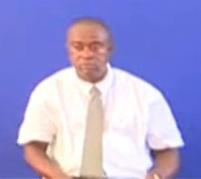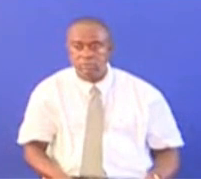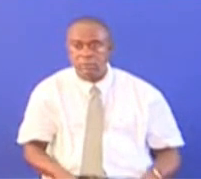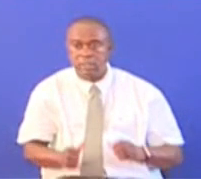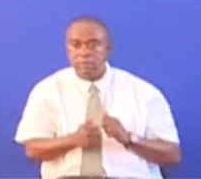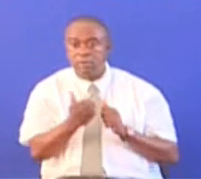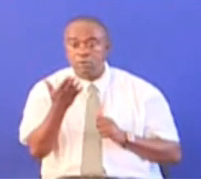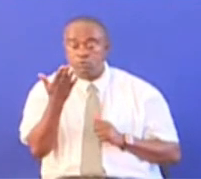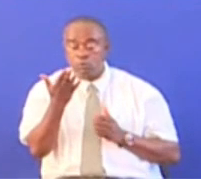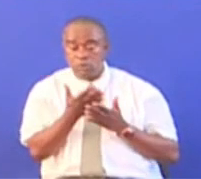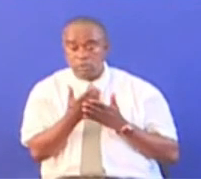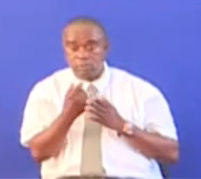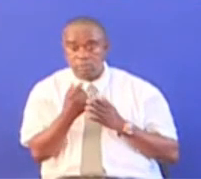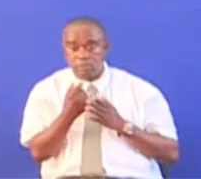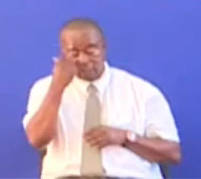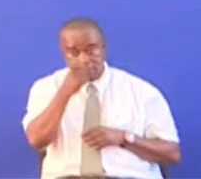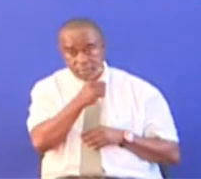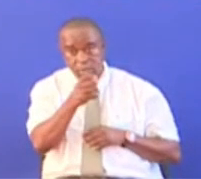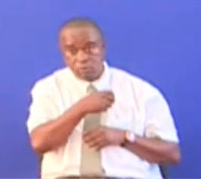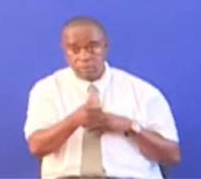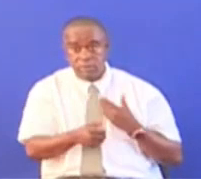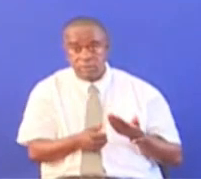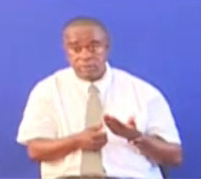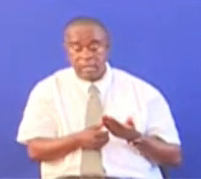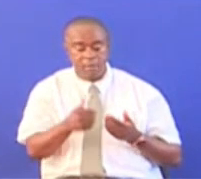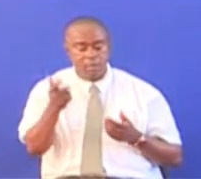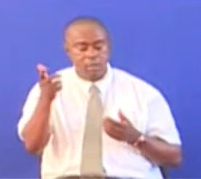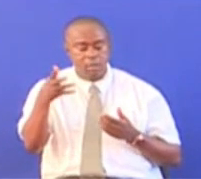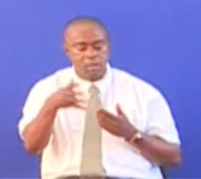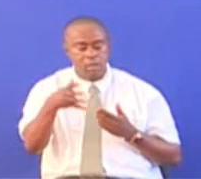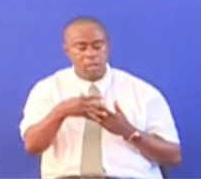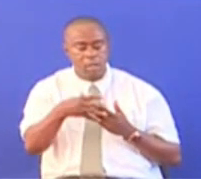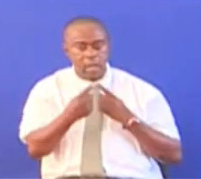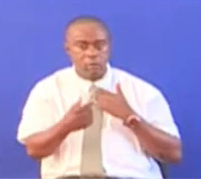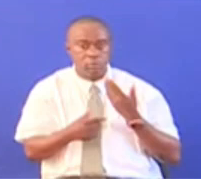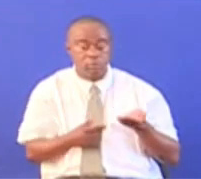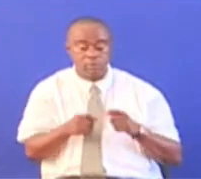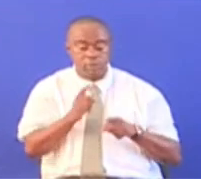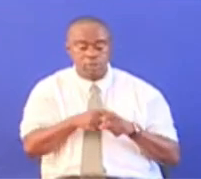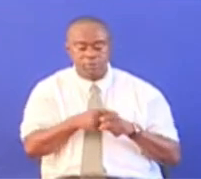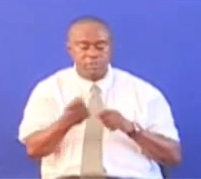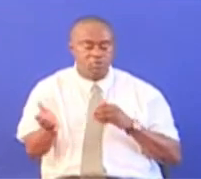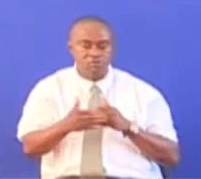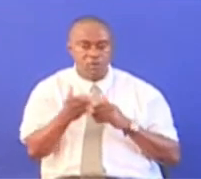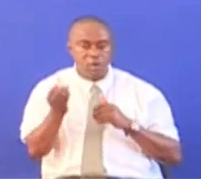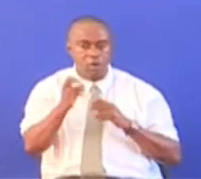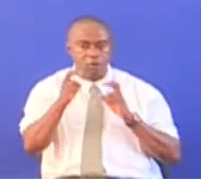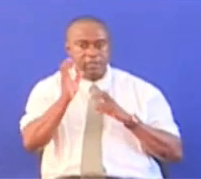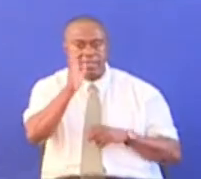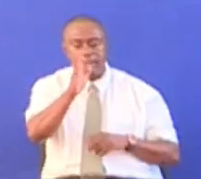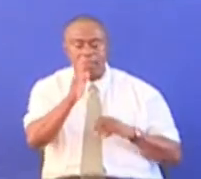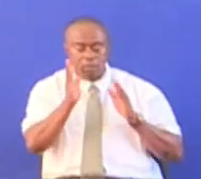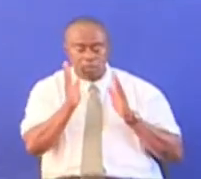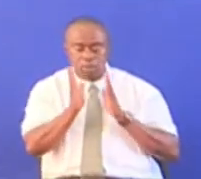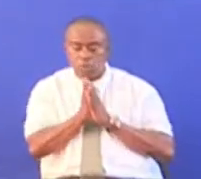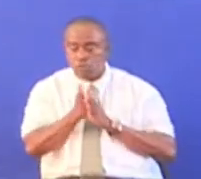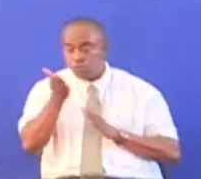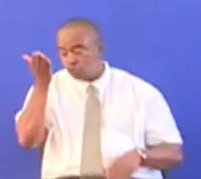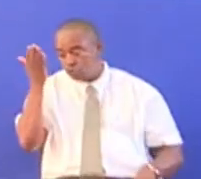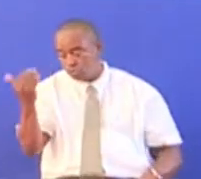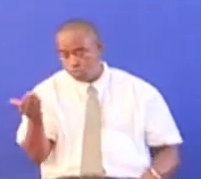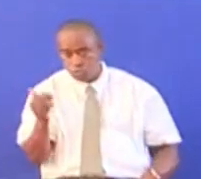ya kusema, lakini naamini mheshimiwa waziri amekapta na atasema wakati wa kuhitimisha hoja yake. Mheshimiwa mwenyekiti, nakushukuru